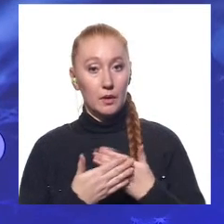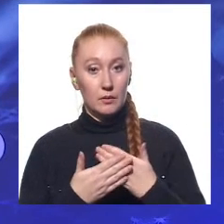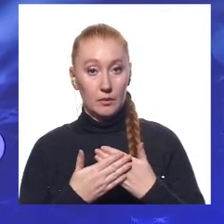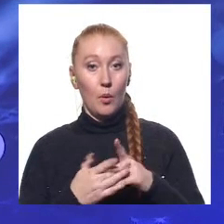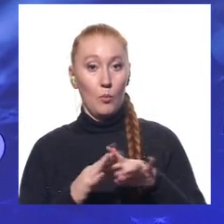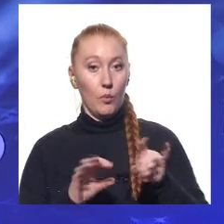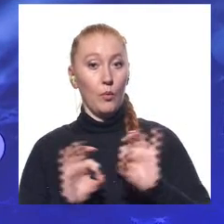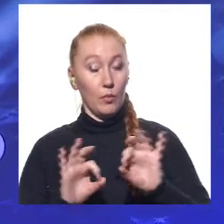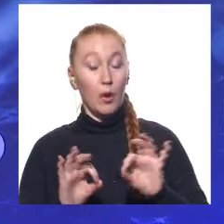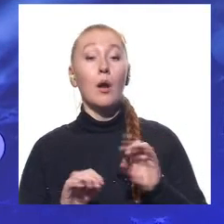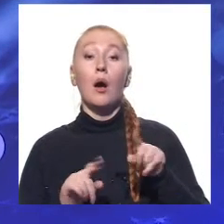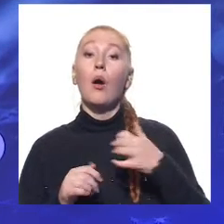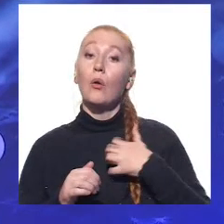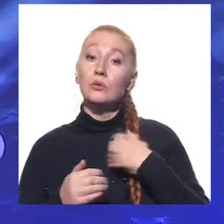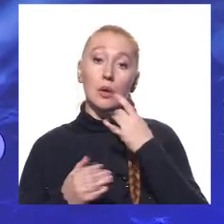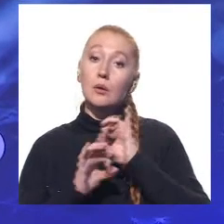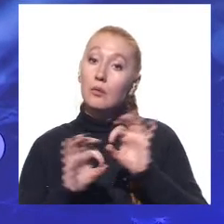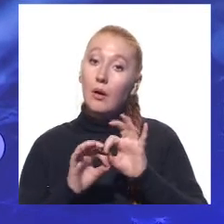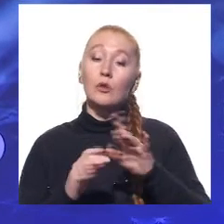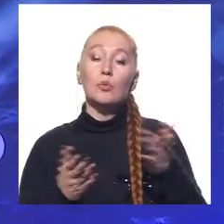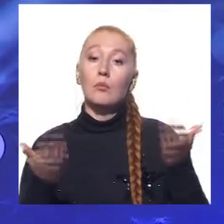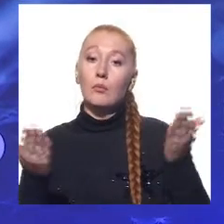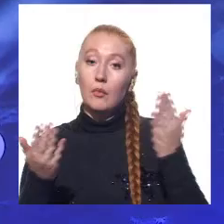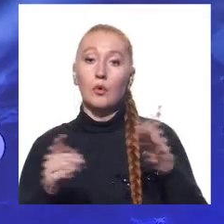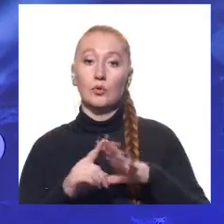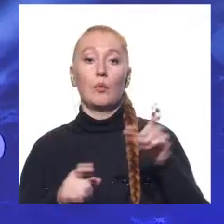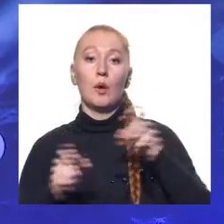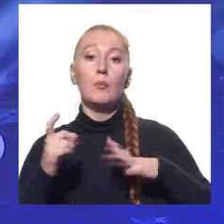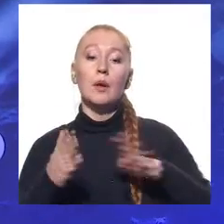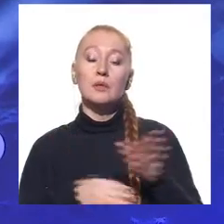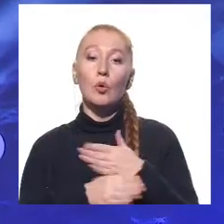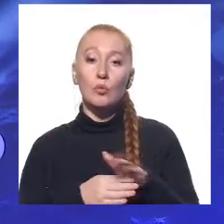словами кураторки заходу, мають на меті заохотити містян сортувати відходи.